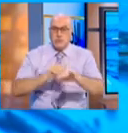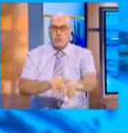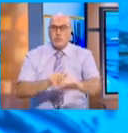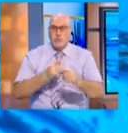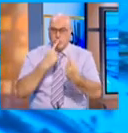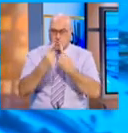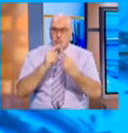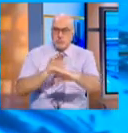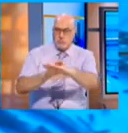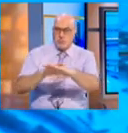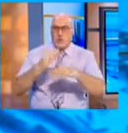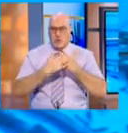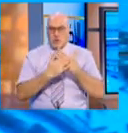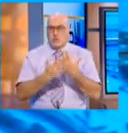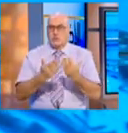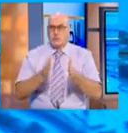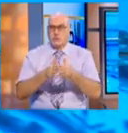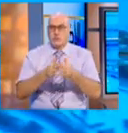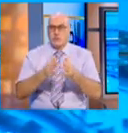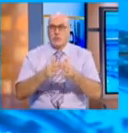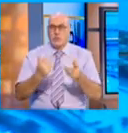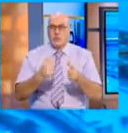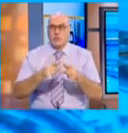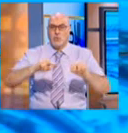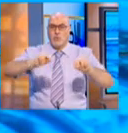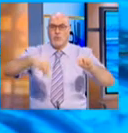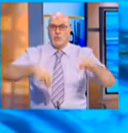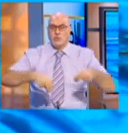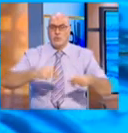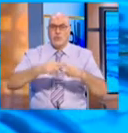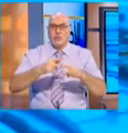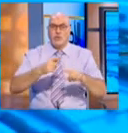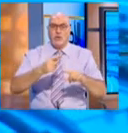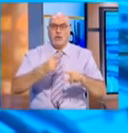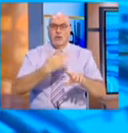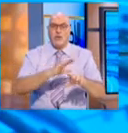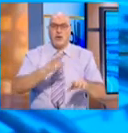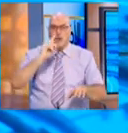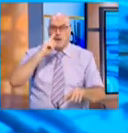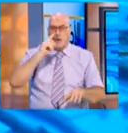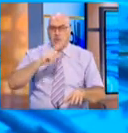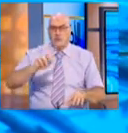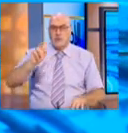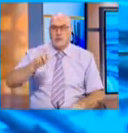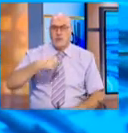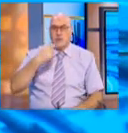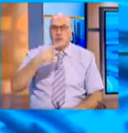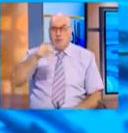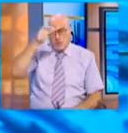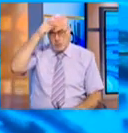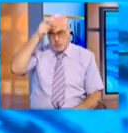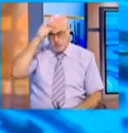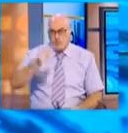المناقشات والمشاورات حول طلب زيادة الأحجام التعاقدية لشحنات الغاز الطبيعي لتلبية الطلب